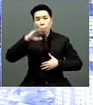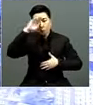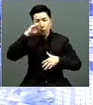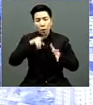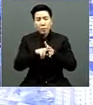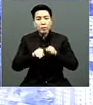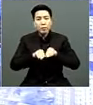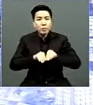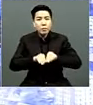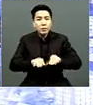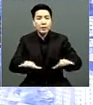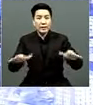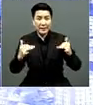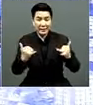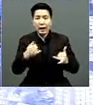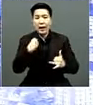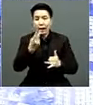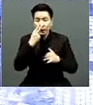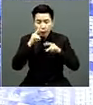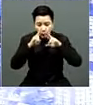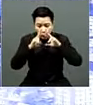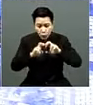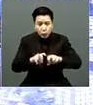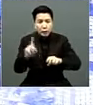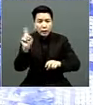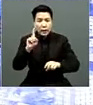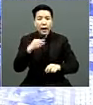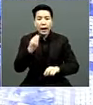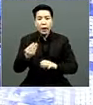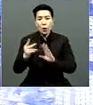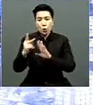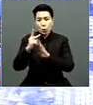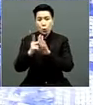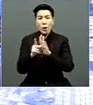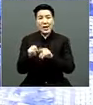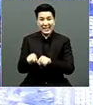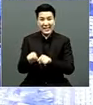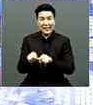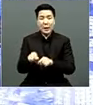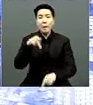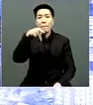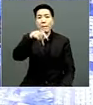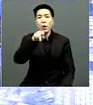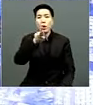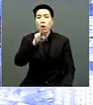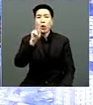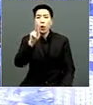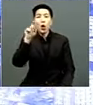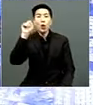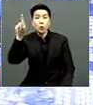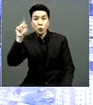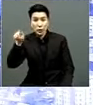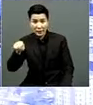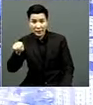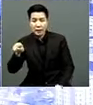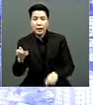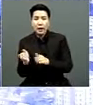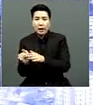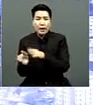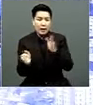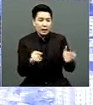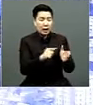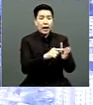ครับคือให้ศึกษาเรื่องของกฎหมายนี้นะครับก็คือพรบ.ฉุกเฉินเนี่ยกับกฎหมายปกติครับนะ